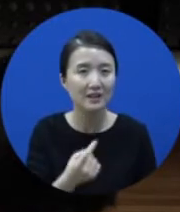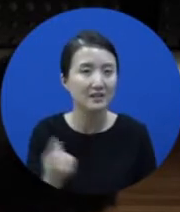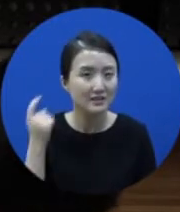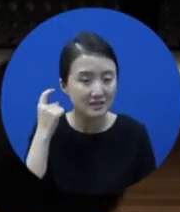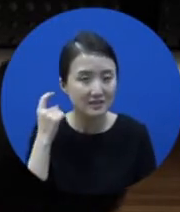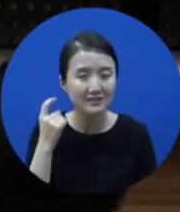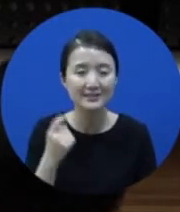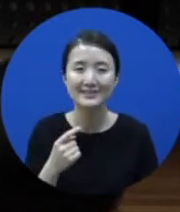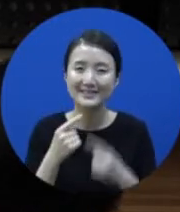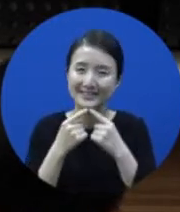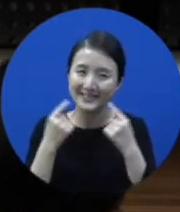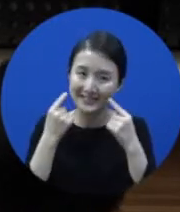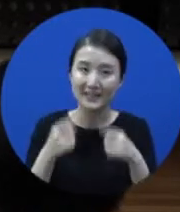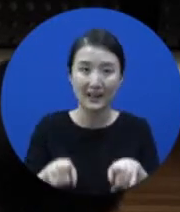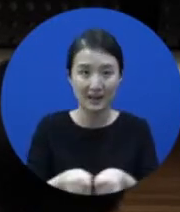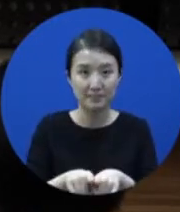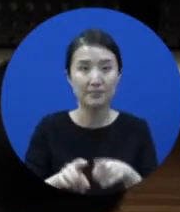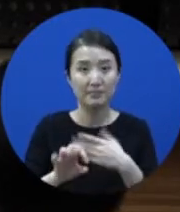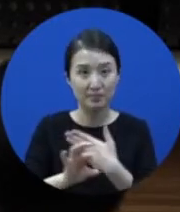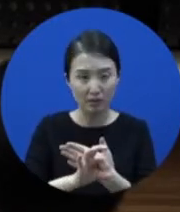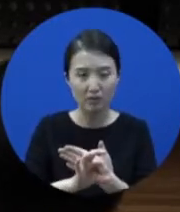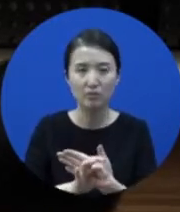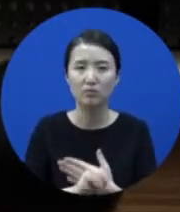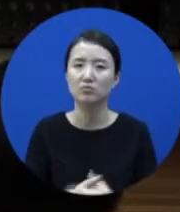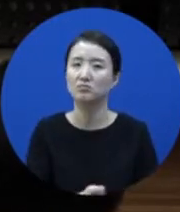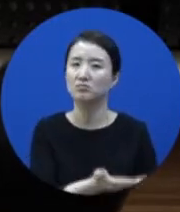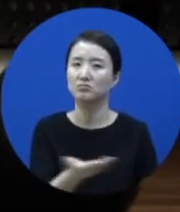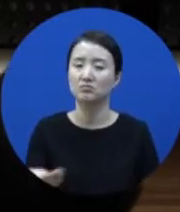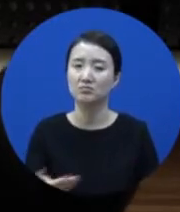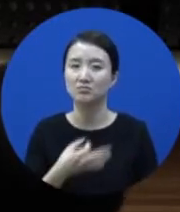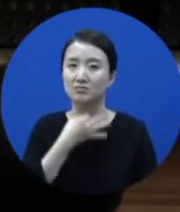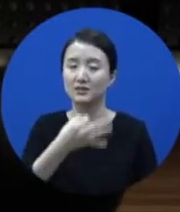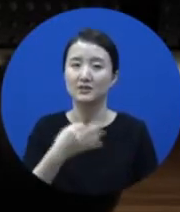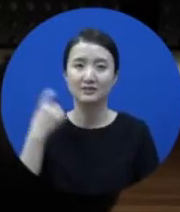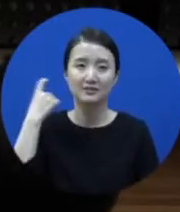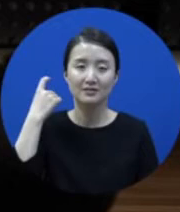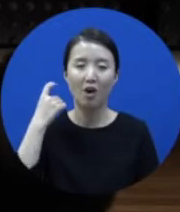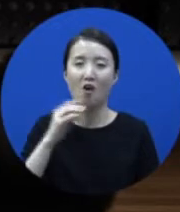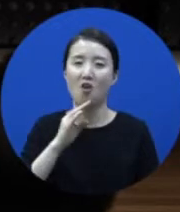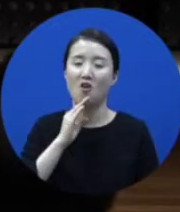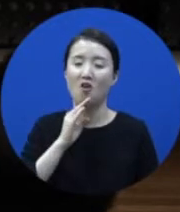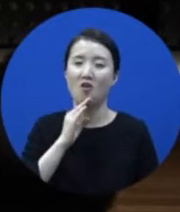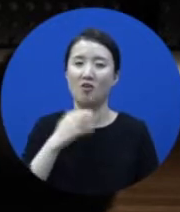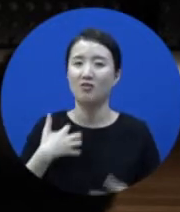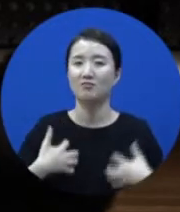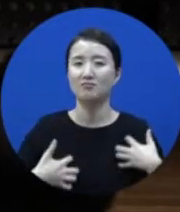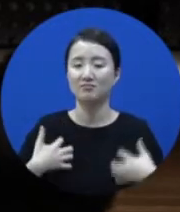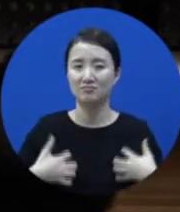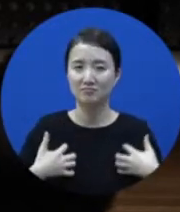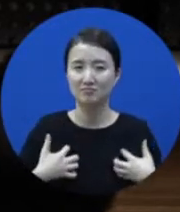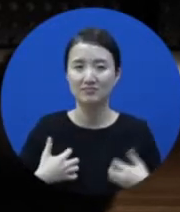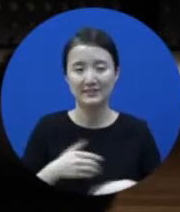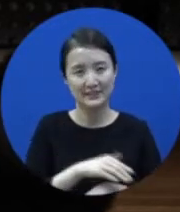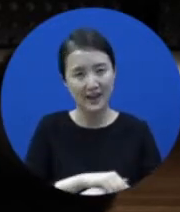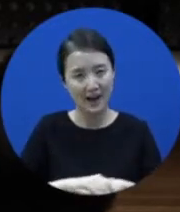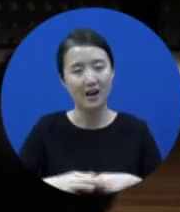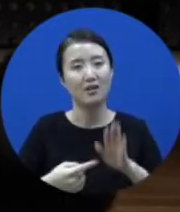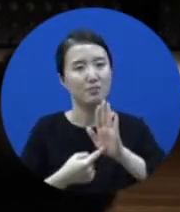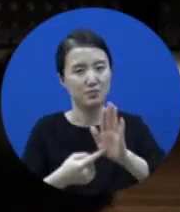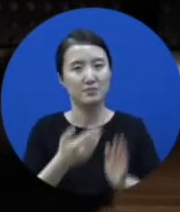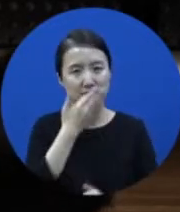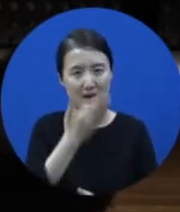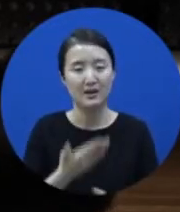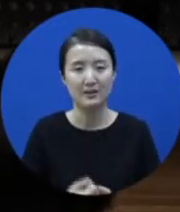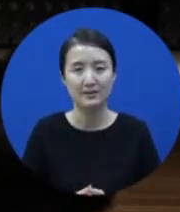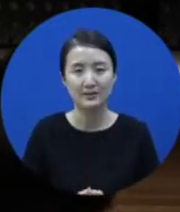웃으면서 말씀하시면 자, 여러분의 목소리가 무기가 될 수 있습니다. 그래서 제가 여러분에게 목소리가 얼마나 중요한지 다시